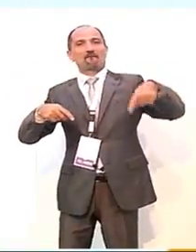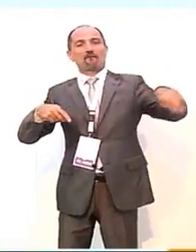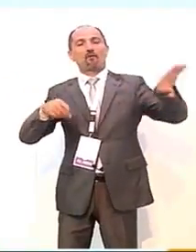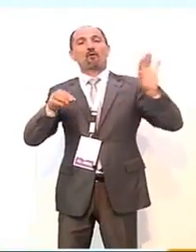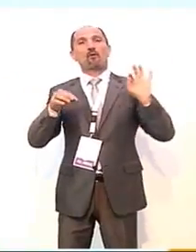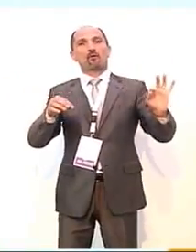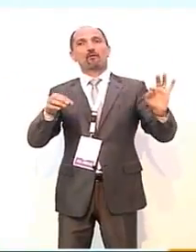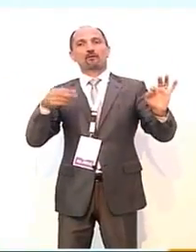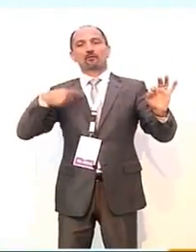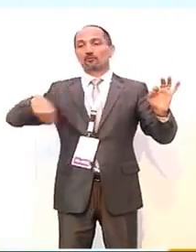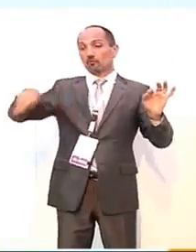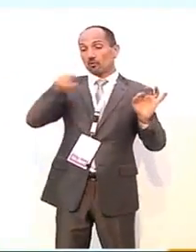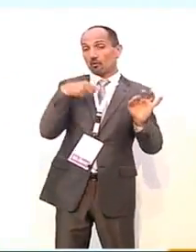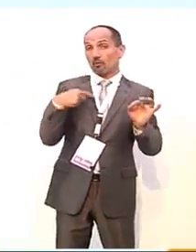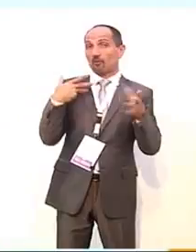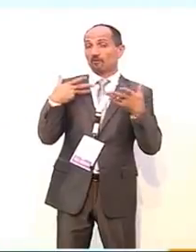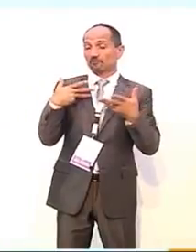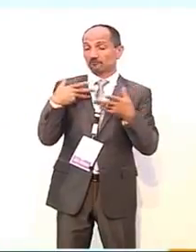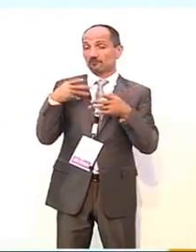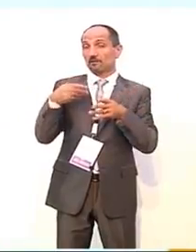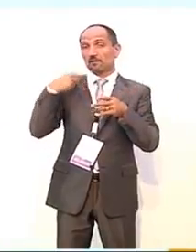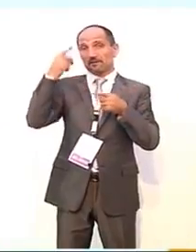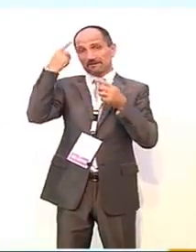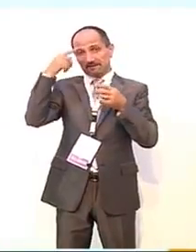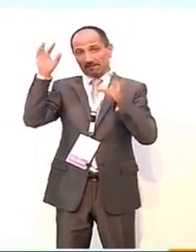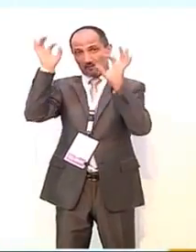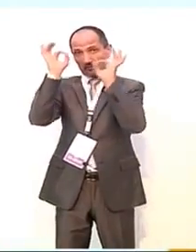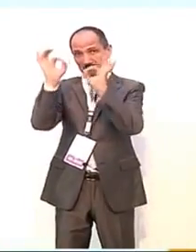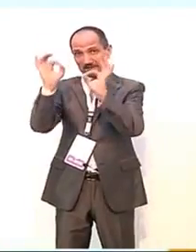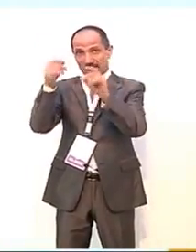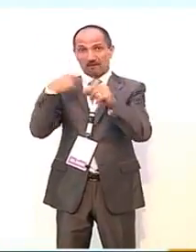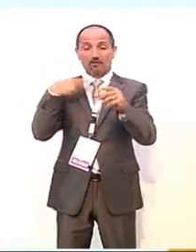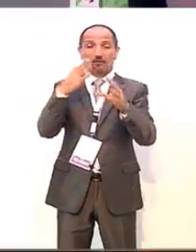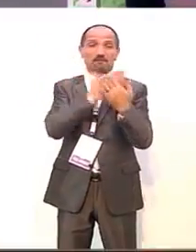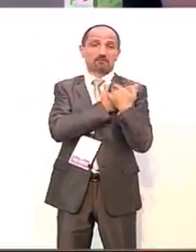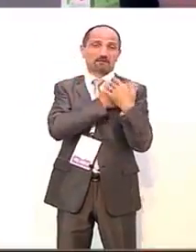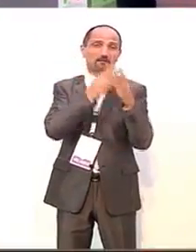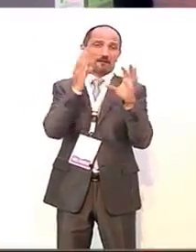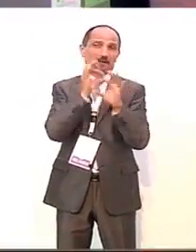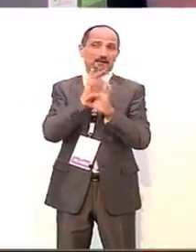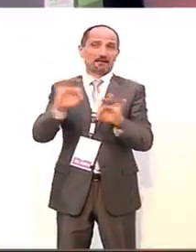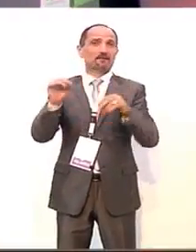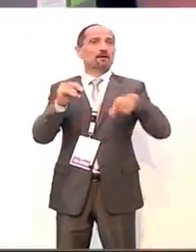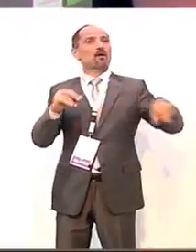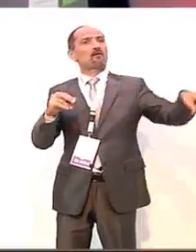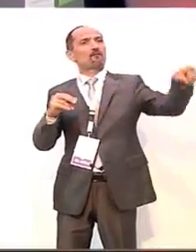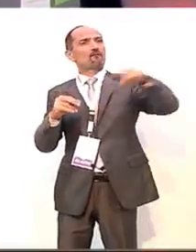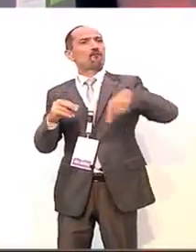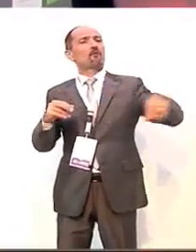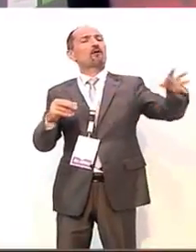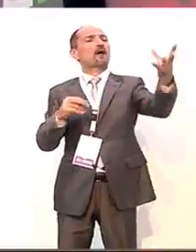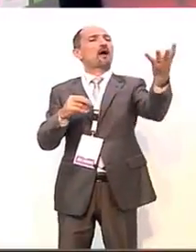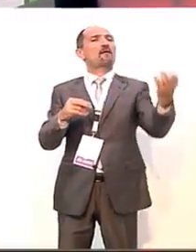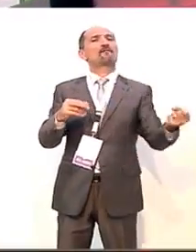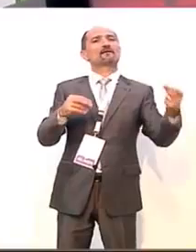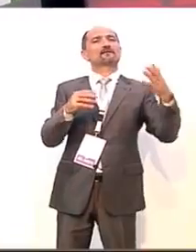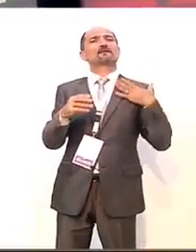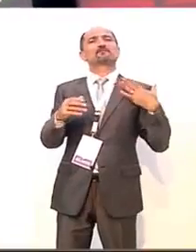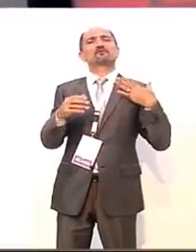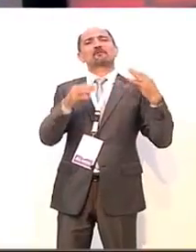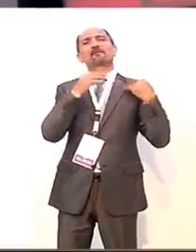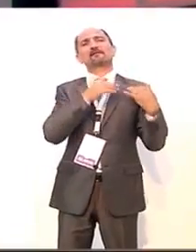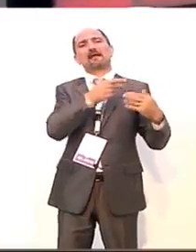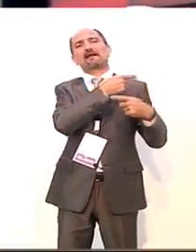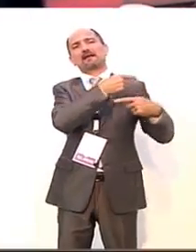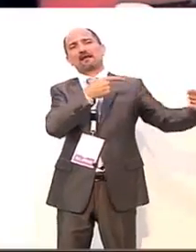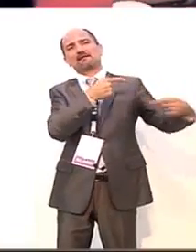Noi siamo quelli che non sappiamo nulla, non abbiamo responsabilità su niente, voi avete tutte le responsabilità